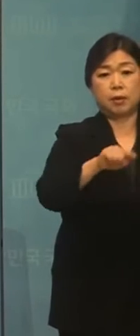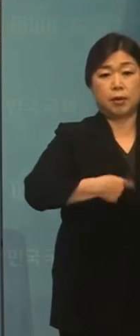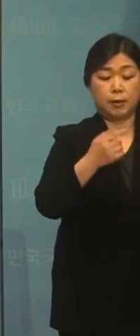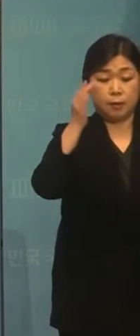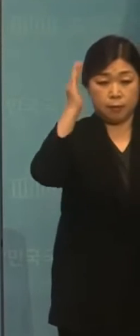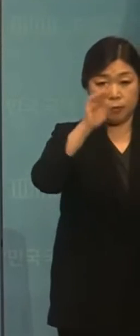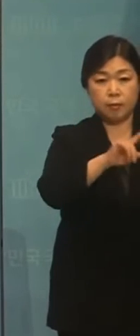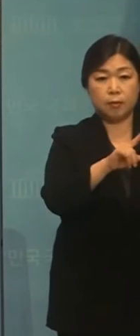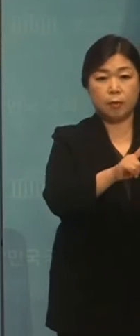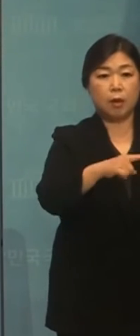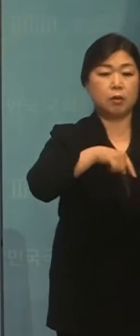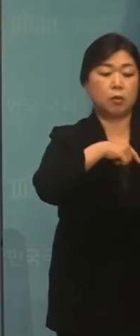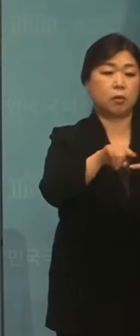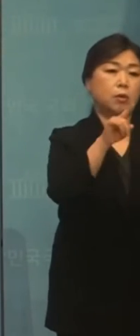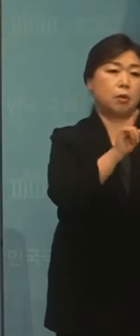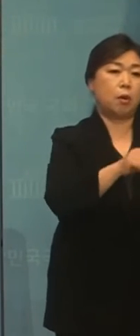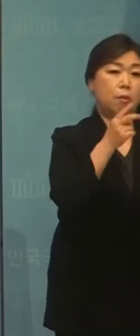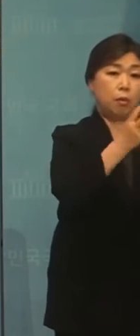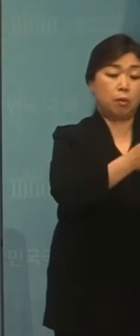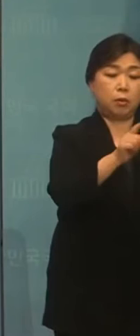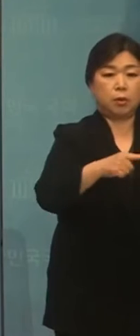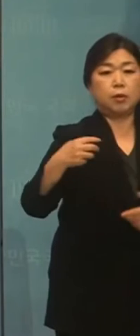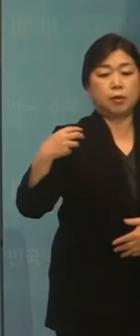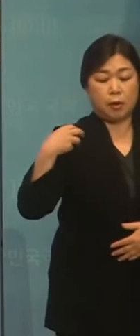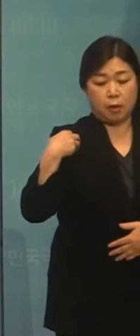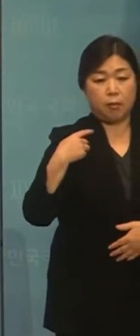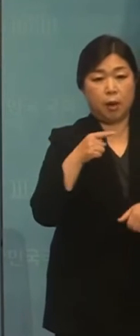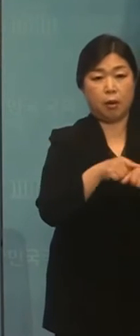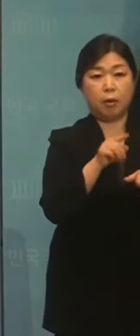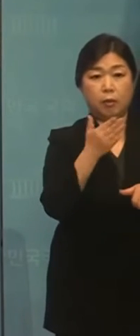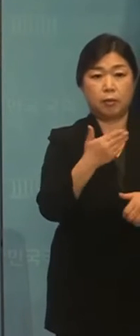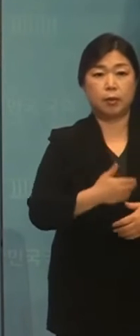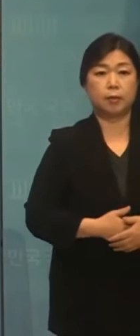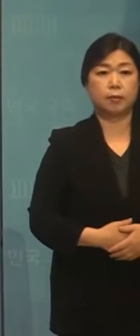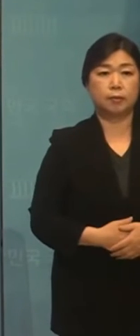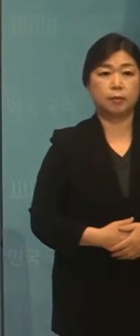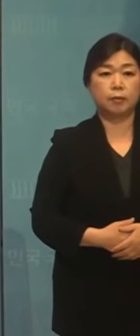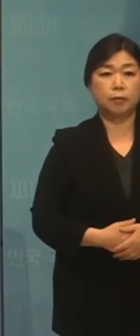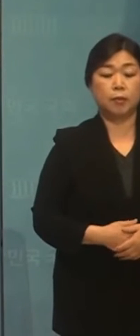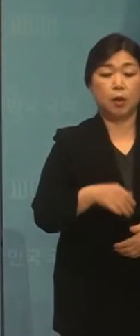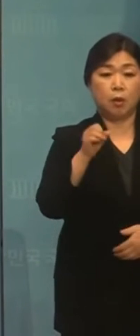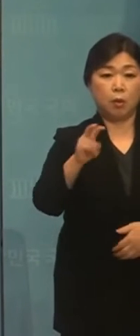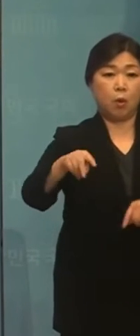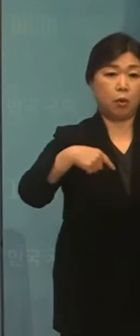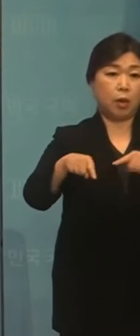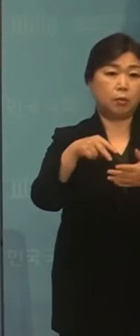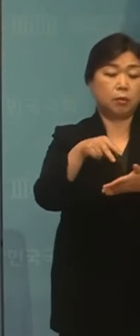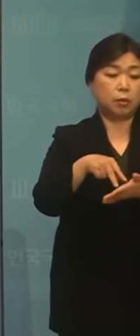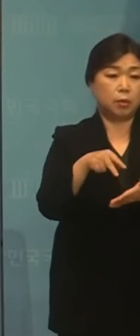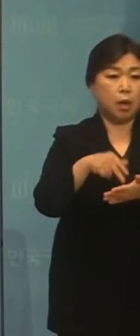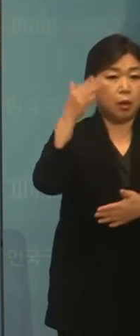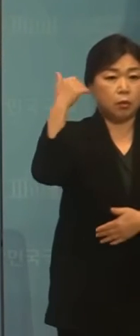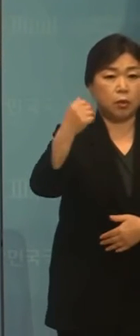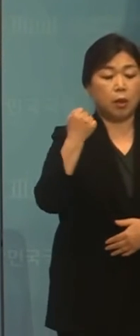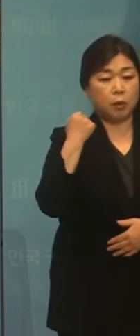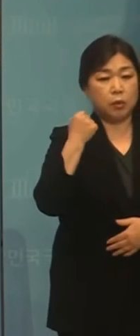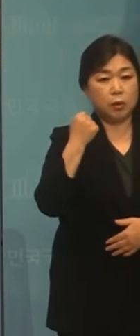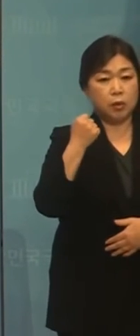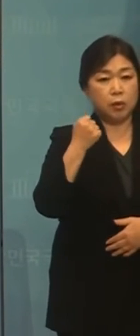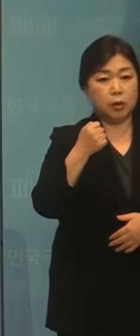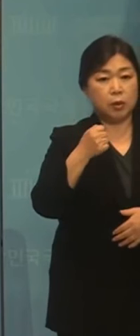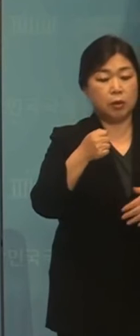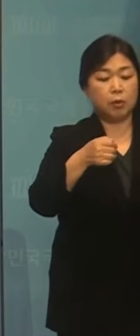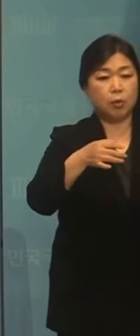대해 정치적, 법적 책임을 져야 할 것이다. 여당은 한국에너지공대 설치를